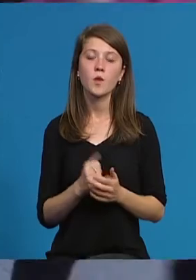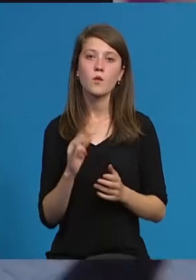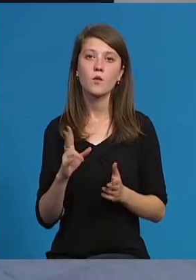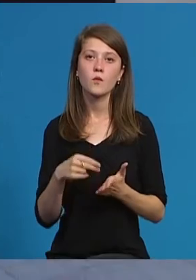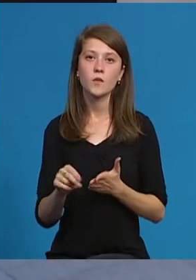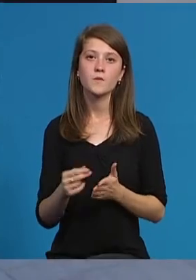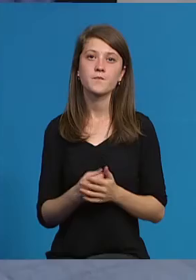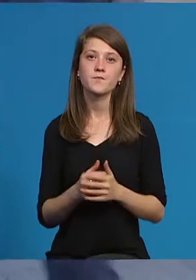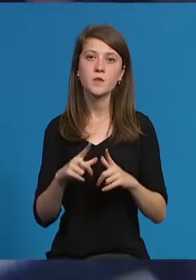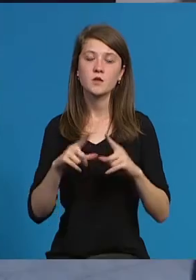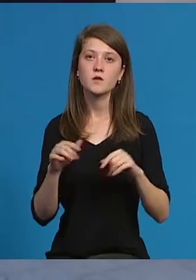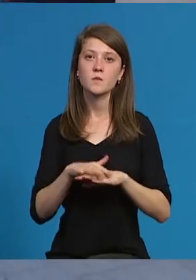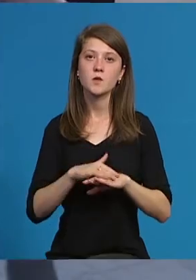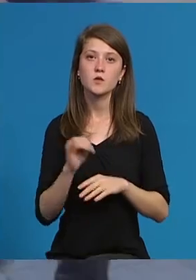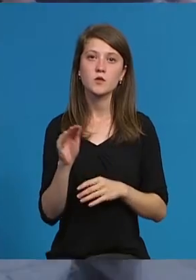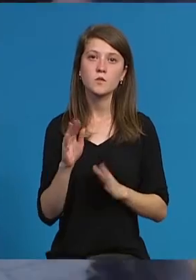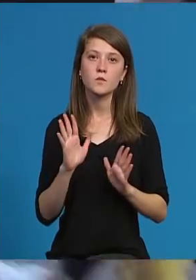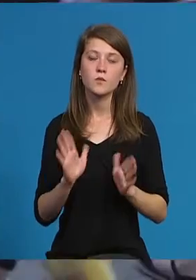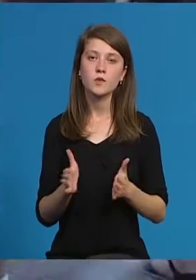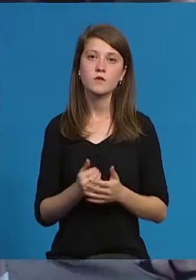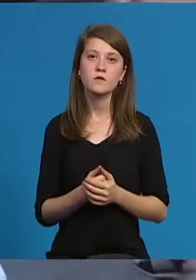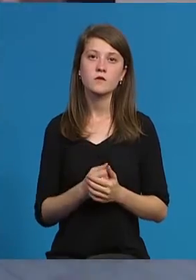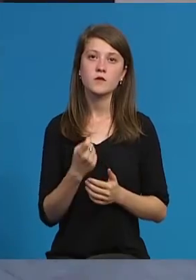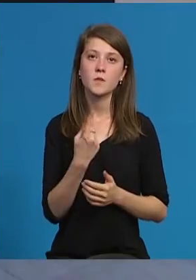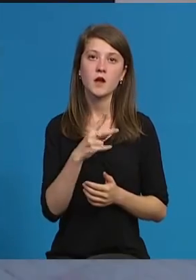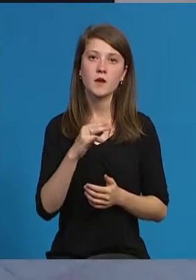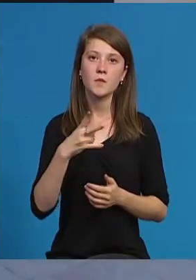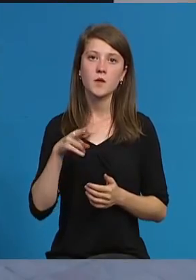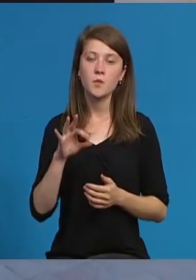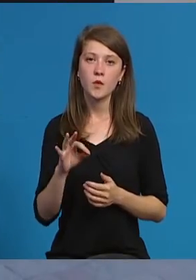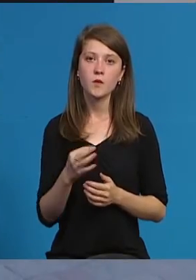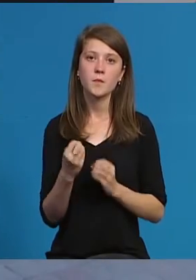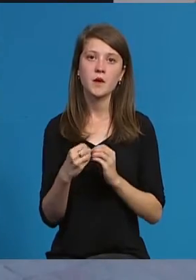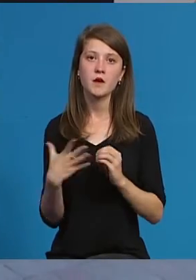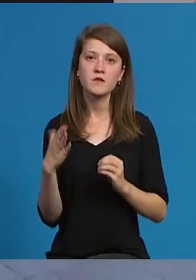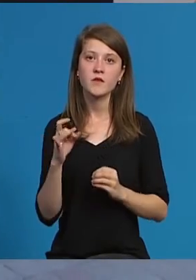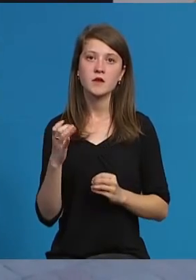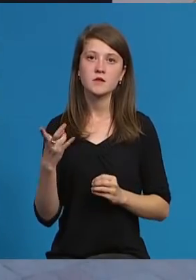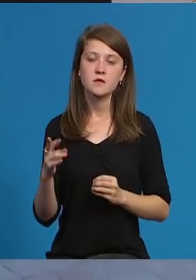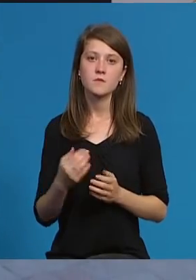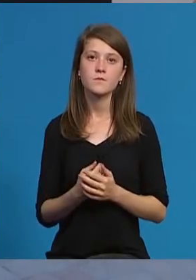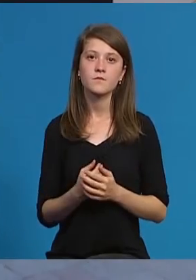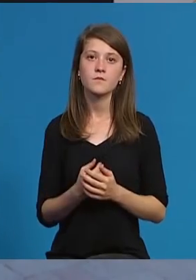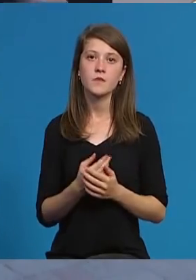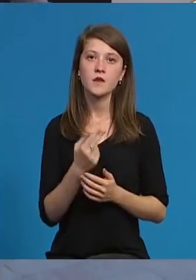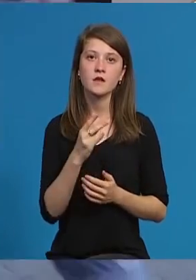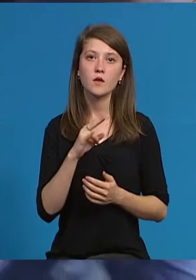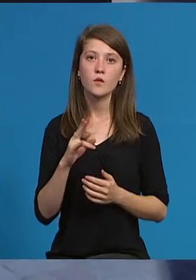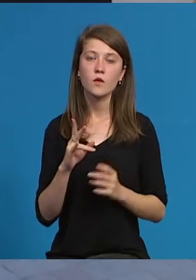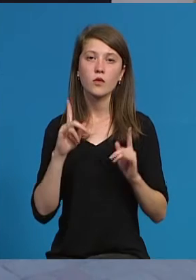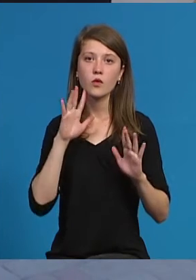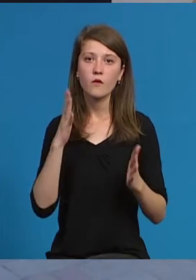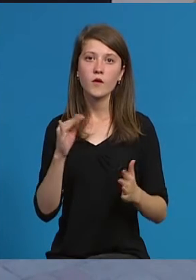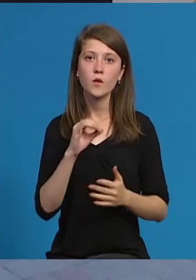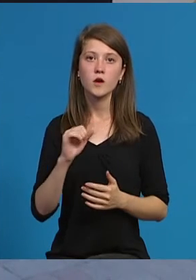купують. Шкільні базари у Житомирі будуть функціонувати з 1 липня по 15 вересня. Володимир Шолдрук, Олександр Данилюк, новини «ЮА